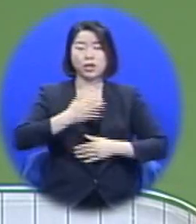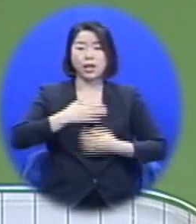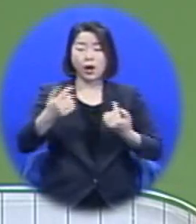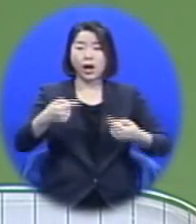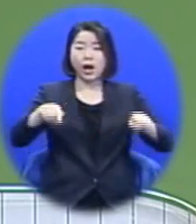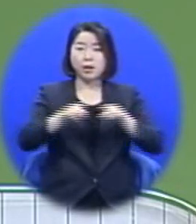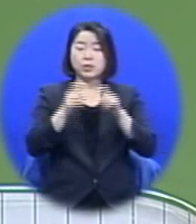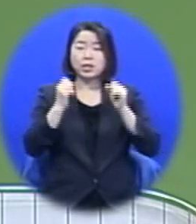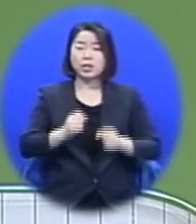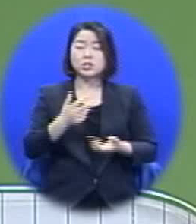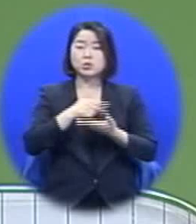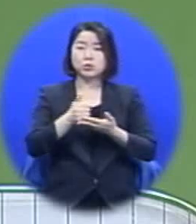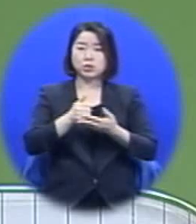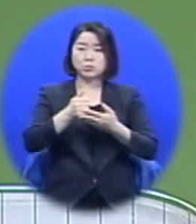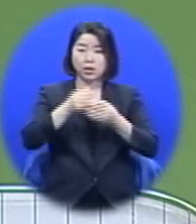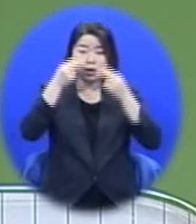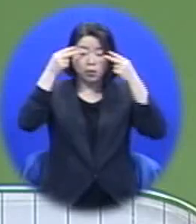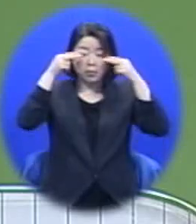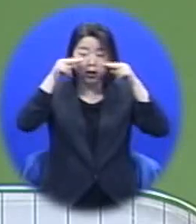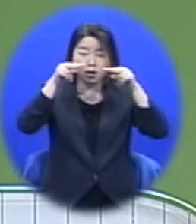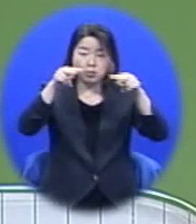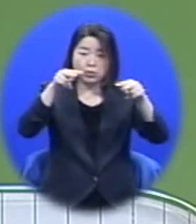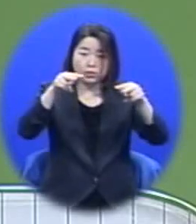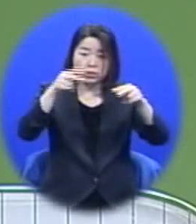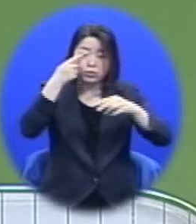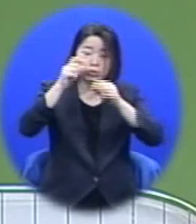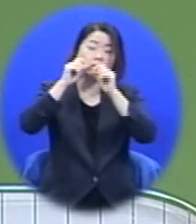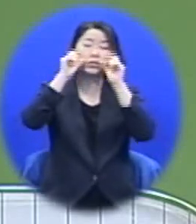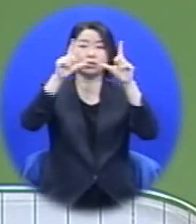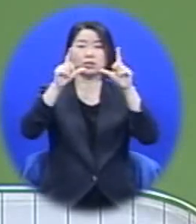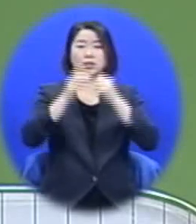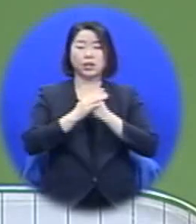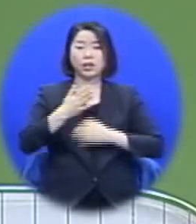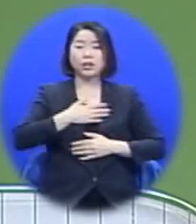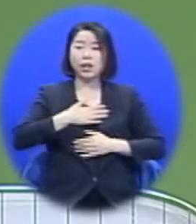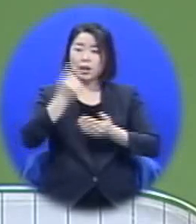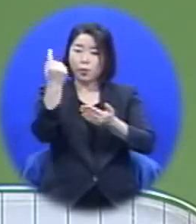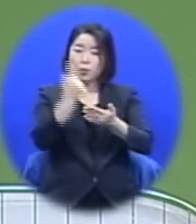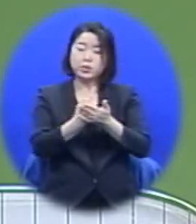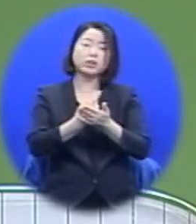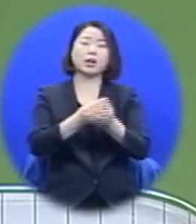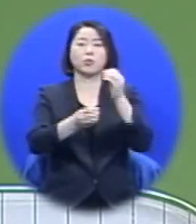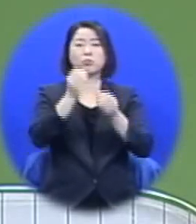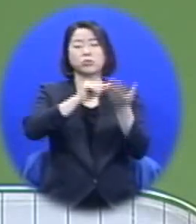바라보는 눈이 뜨인 것 뿐임 그것이 주님이 내게 오셨다고 표현하는 것이